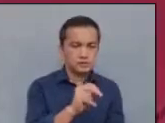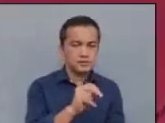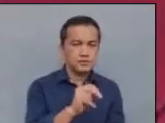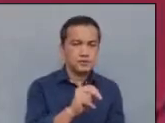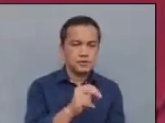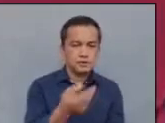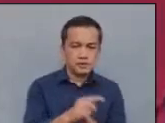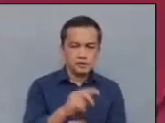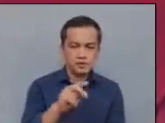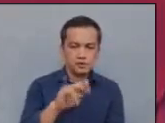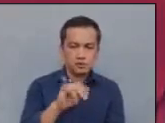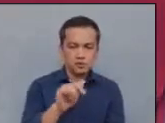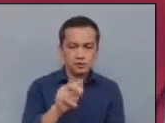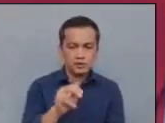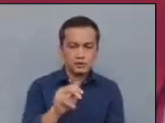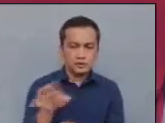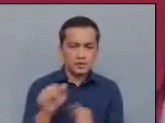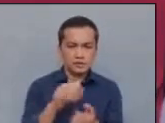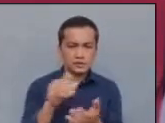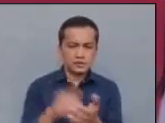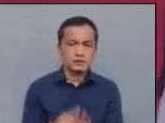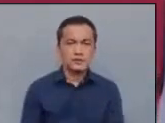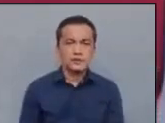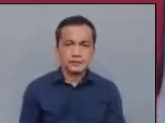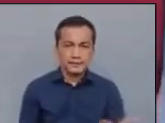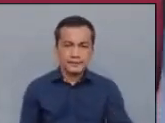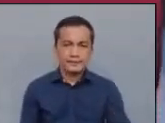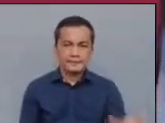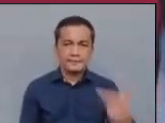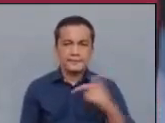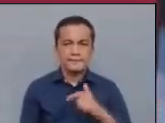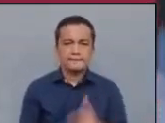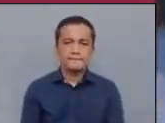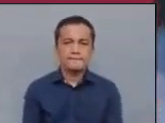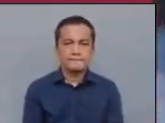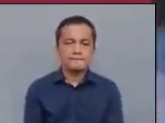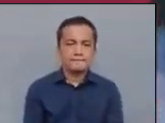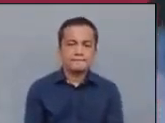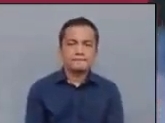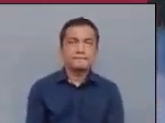Center. Bernard Haudian para sa Morning Show ng Bayan, Rise and Shine, Pilipinas!